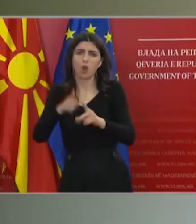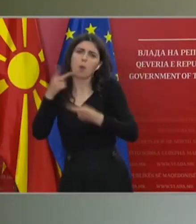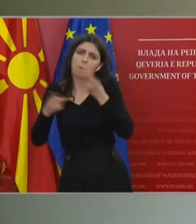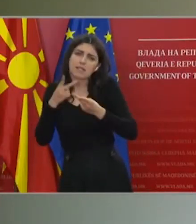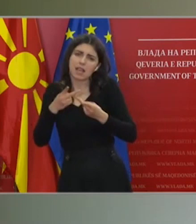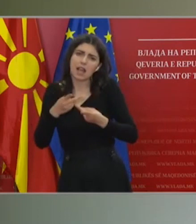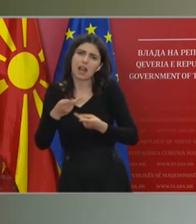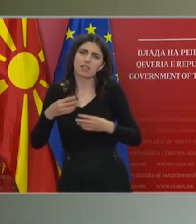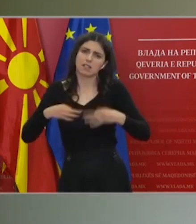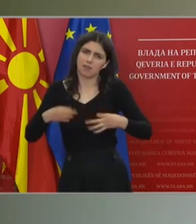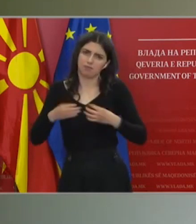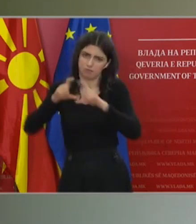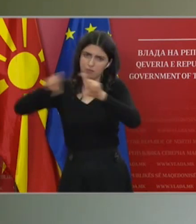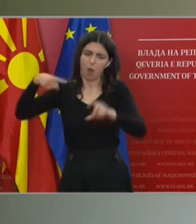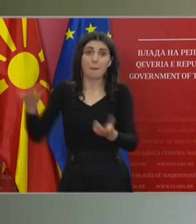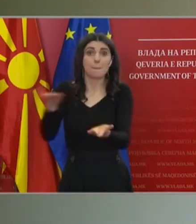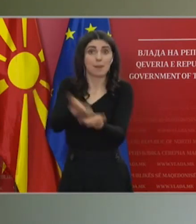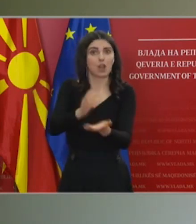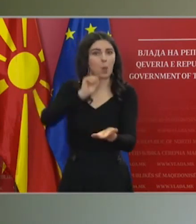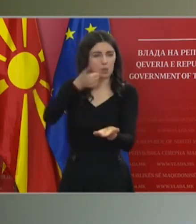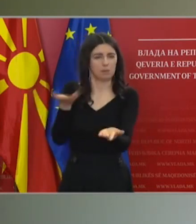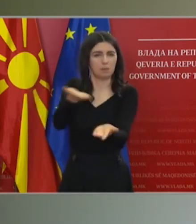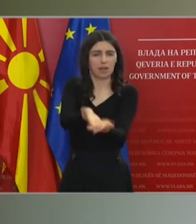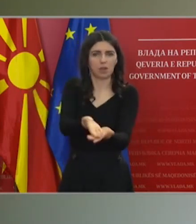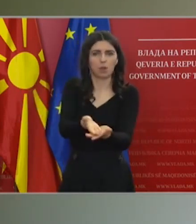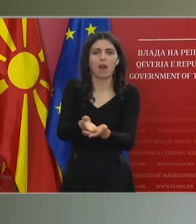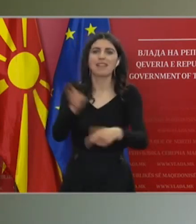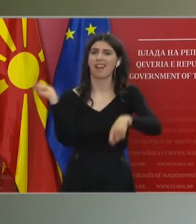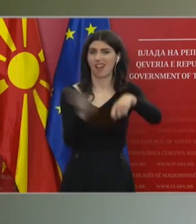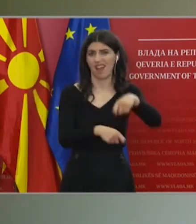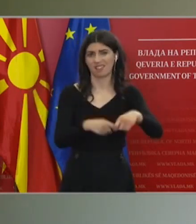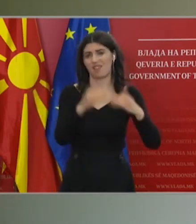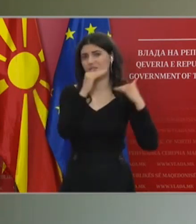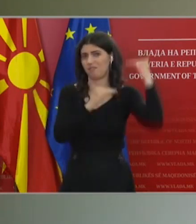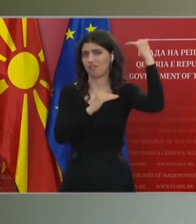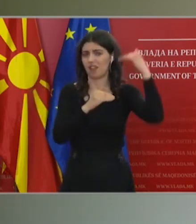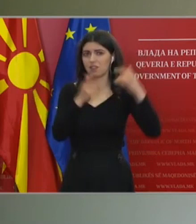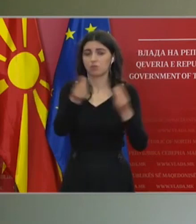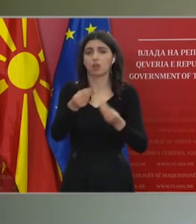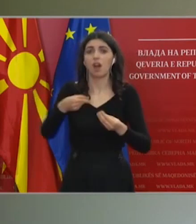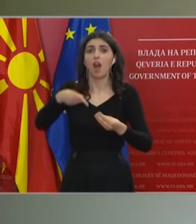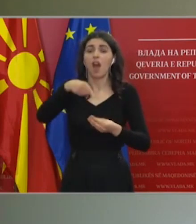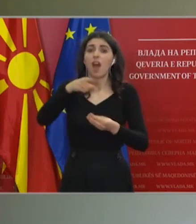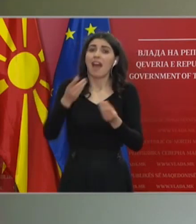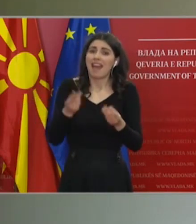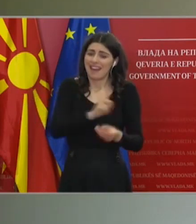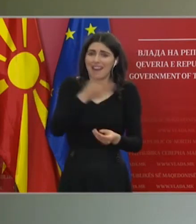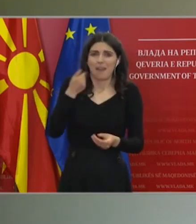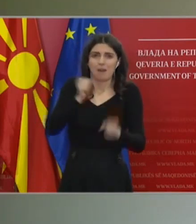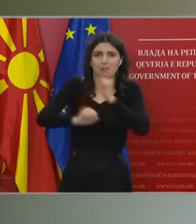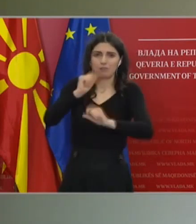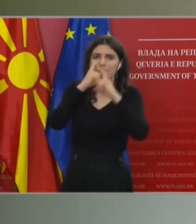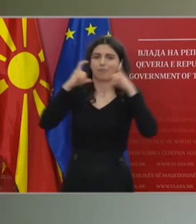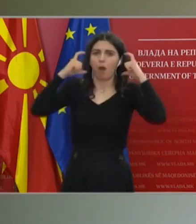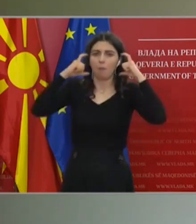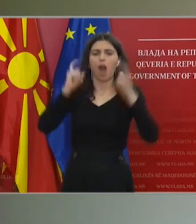ќе достава предлог санкционирањето до владата, санкционирањето за неносење заштитна опрема да